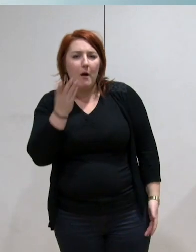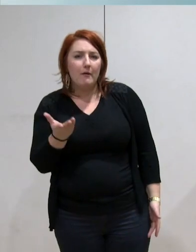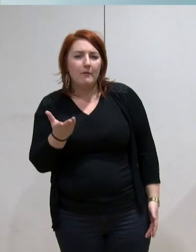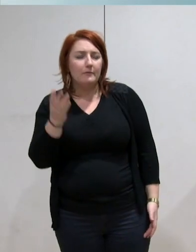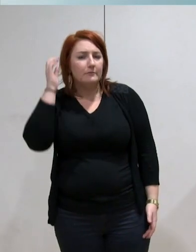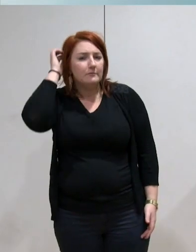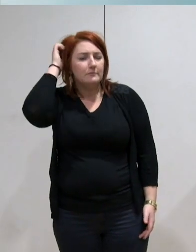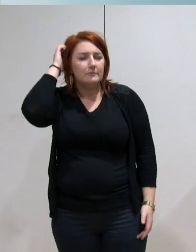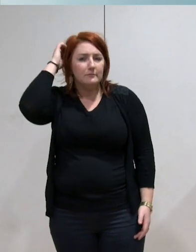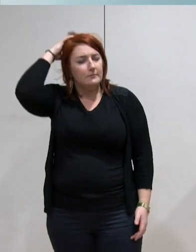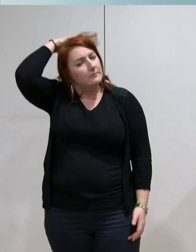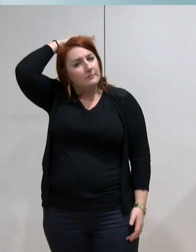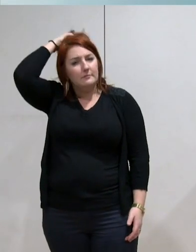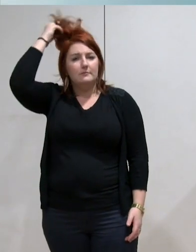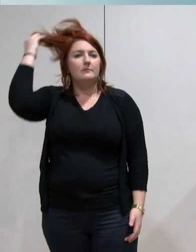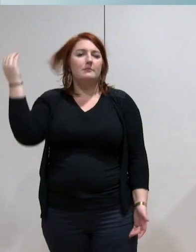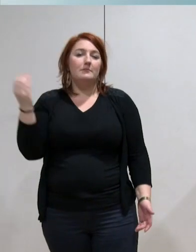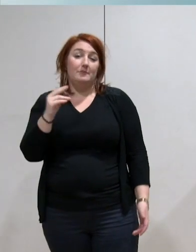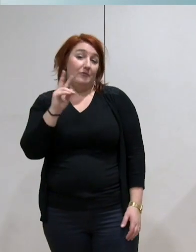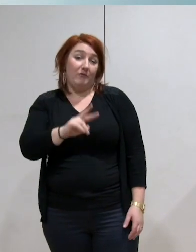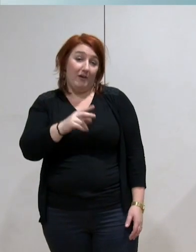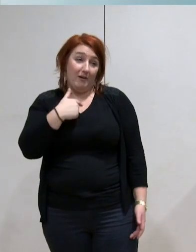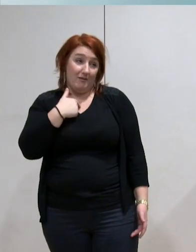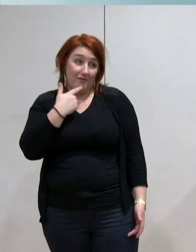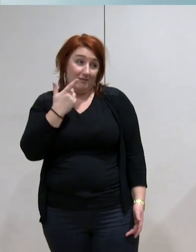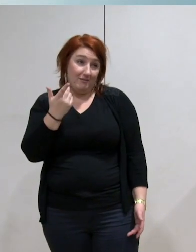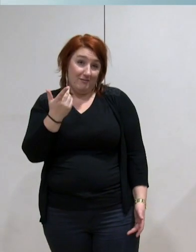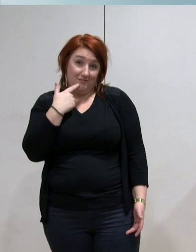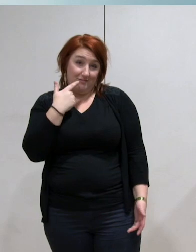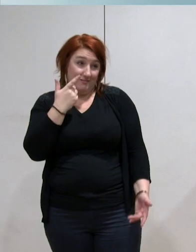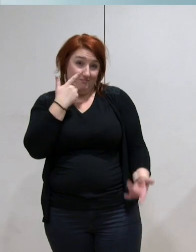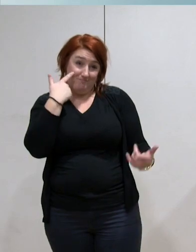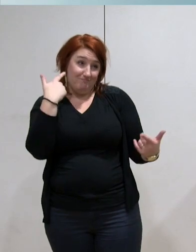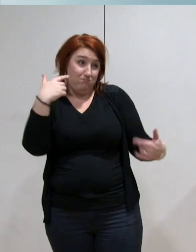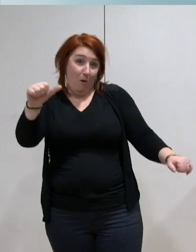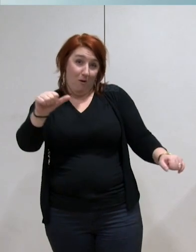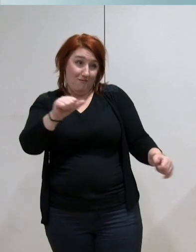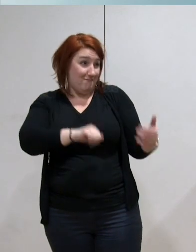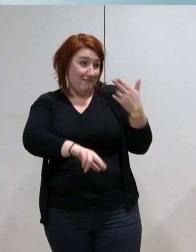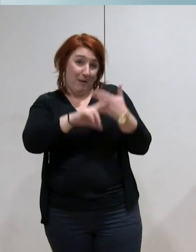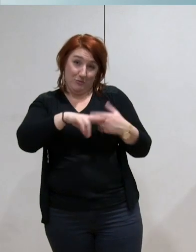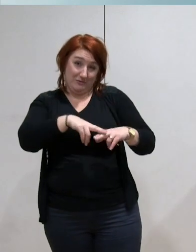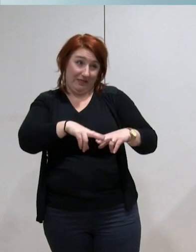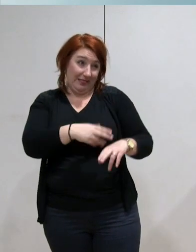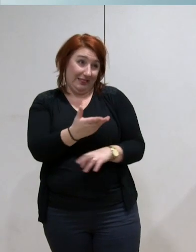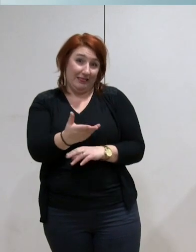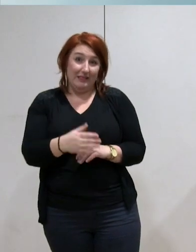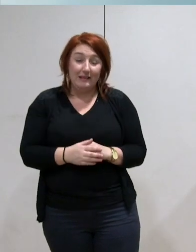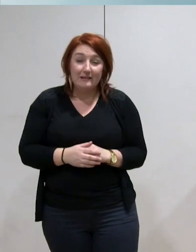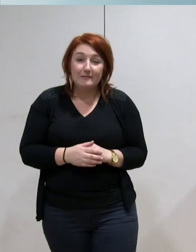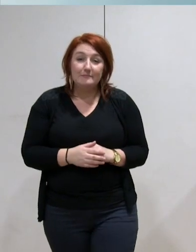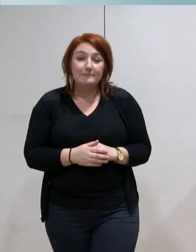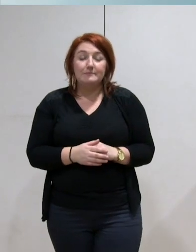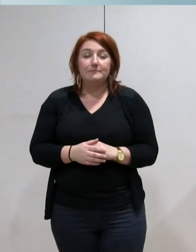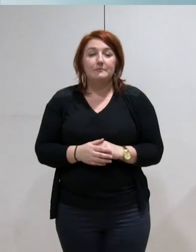certaine manière c'est y répondre je l'ai dit parce que je crois que c'est un